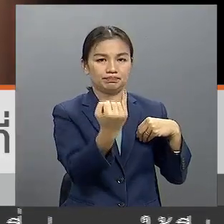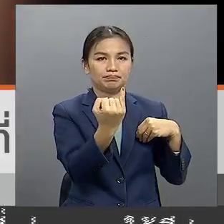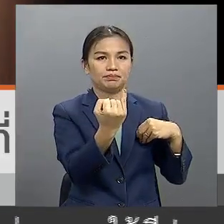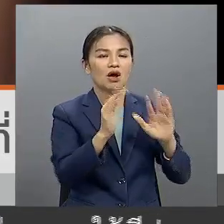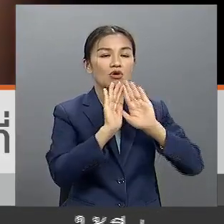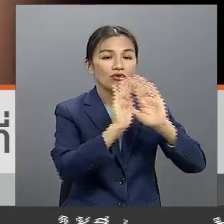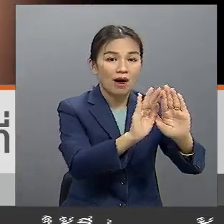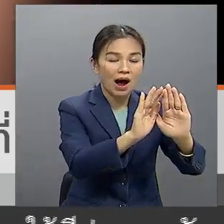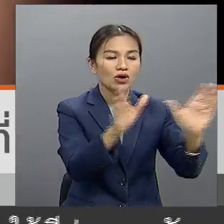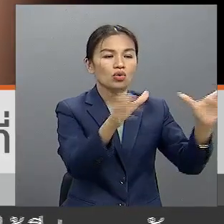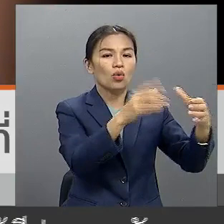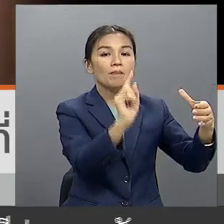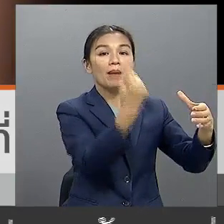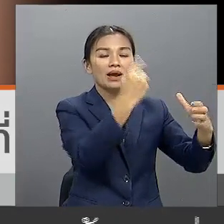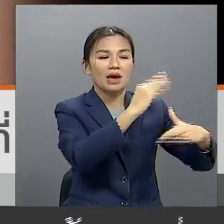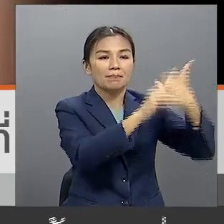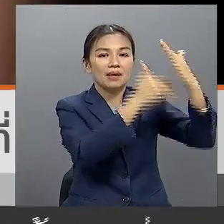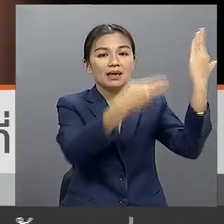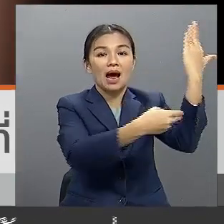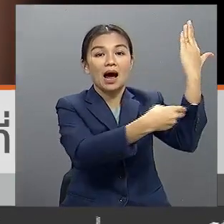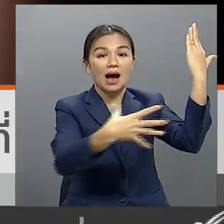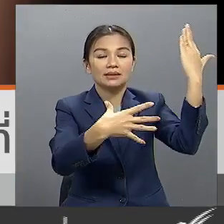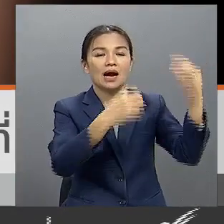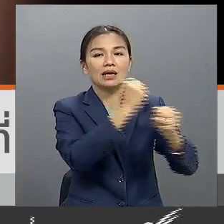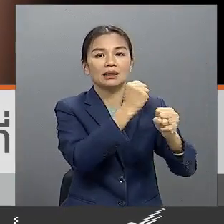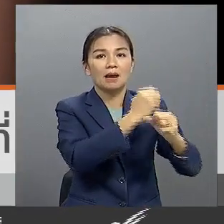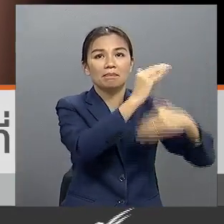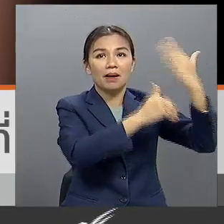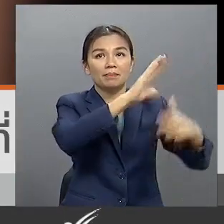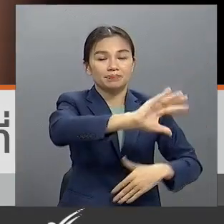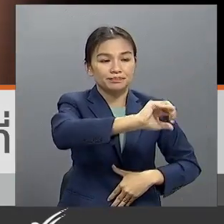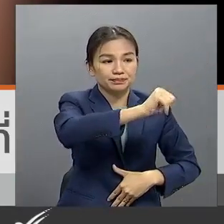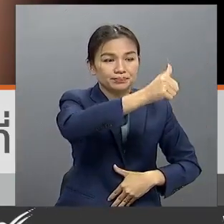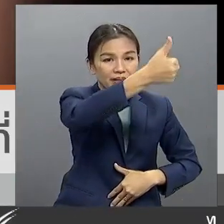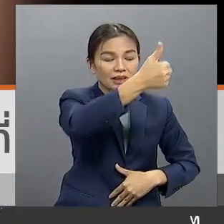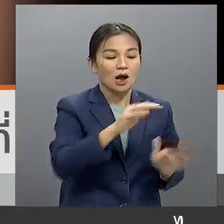ใหม่พัฒนาเมืองหาดใหญ่ให้กลับมาเจริญอีกครั้งพร้อมกับสนับสนุนทุกด้านค่ะ